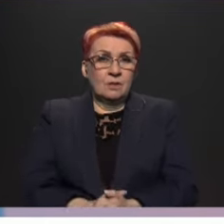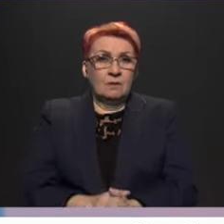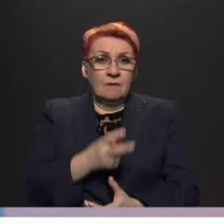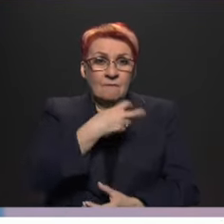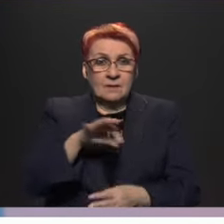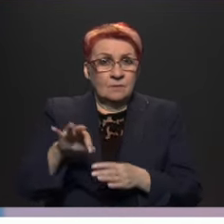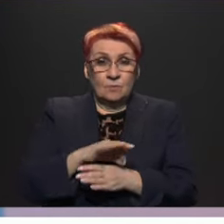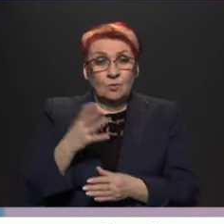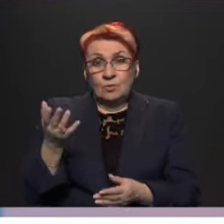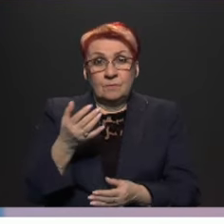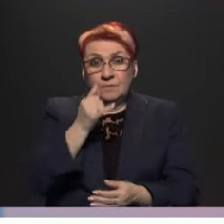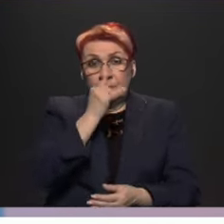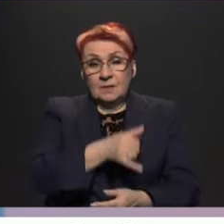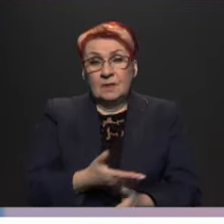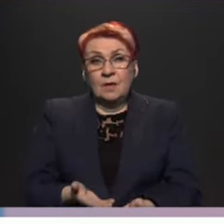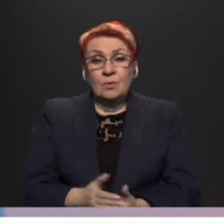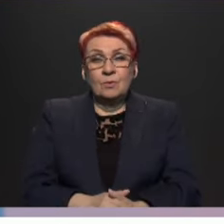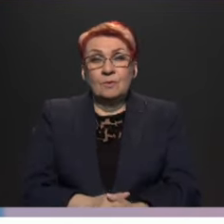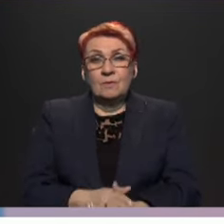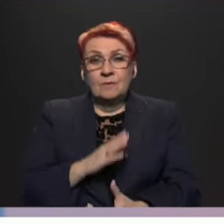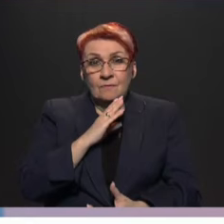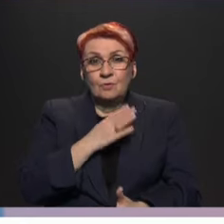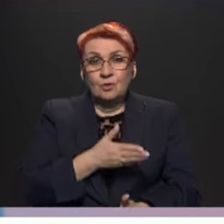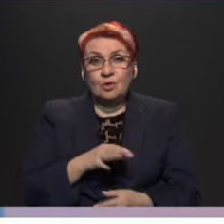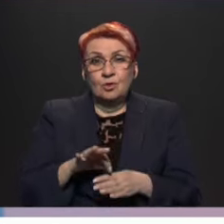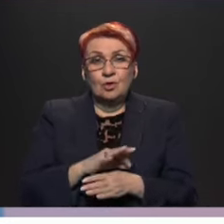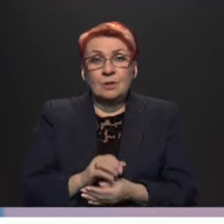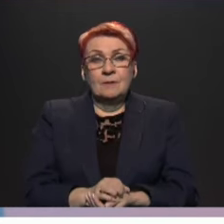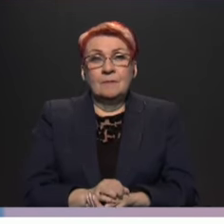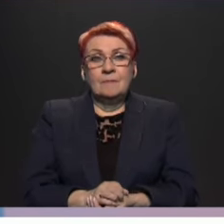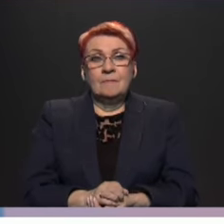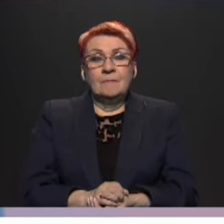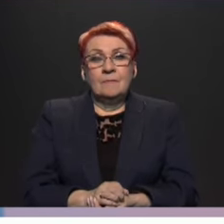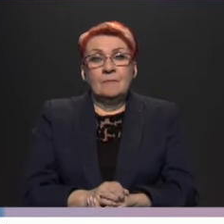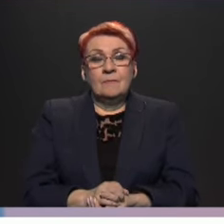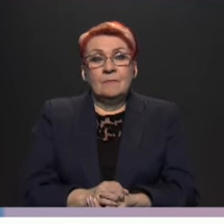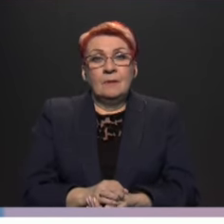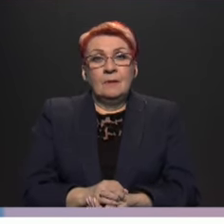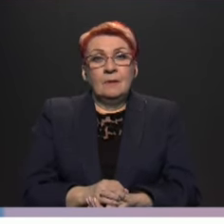Ну, опять же, вырабатывать в себе уверенность,